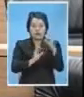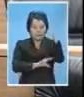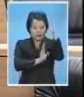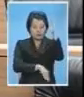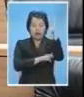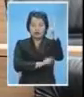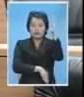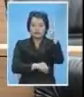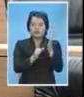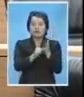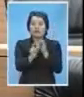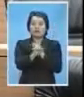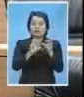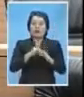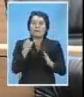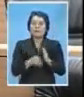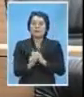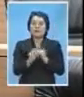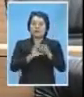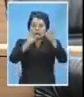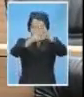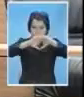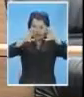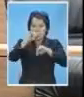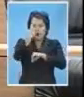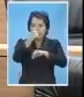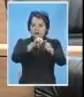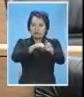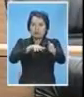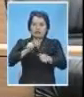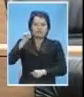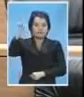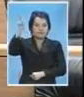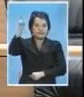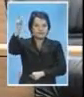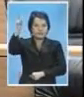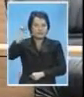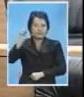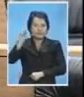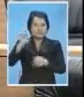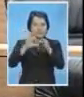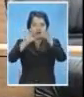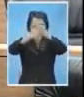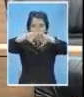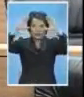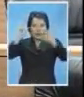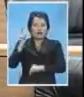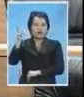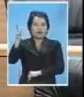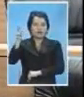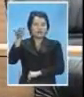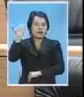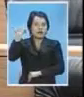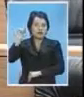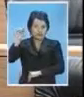ใต้นั้นเกิดจากความผิดพลาดของรัฐบาลภายใต้การนำของท่านทักษิณชินวัตรของรัฐบาลท่านทักษิณชินวัตรในสมัยนั้นจ